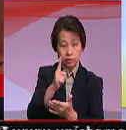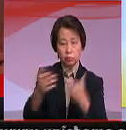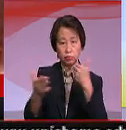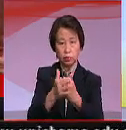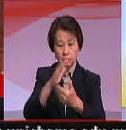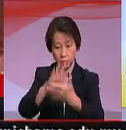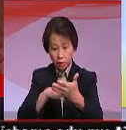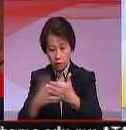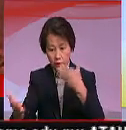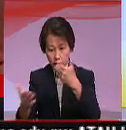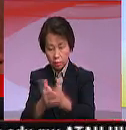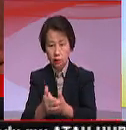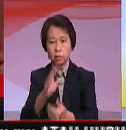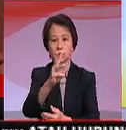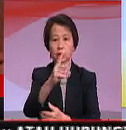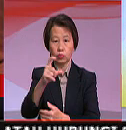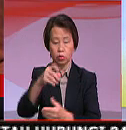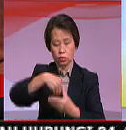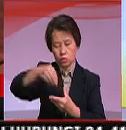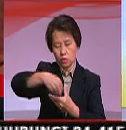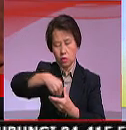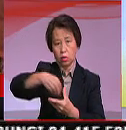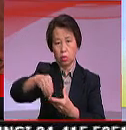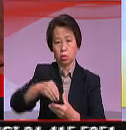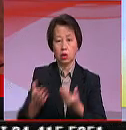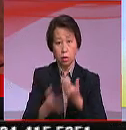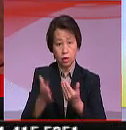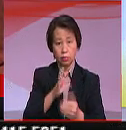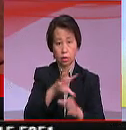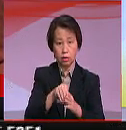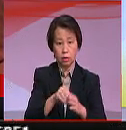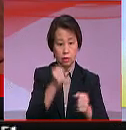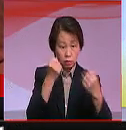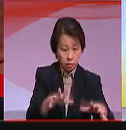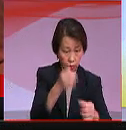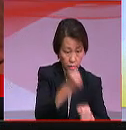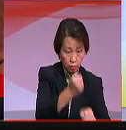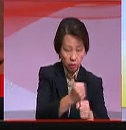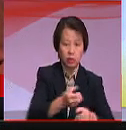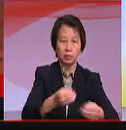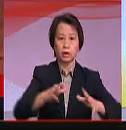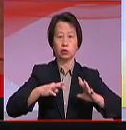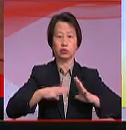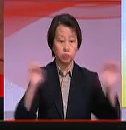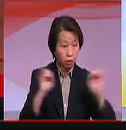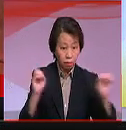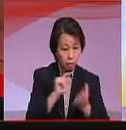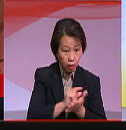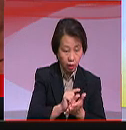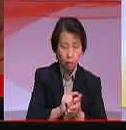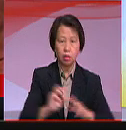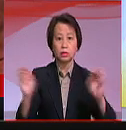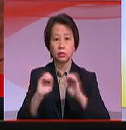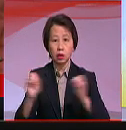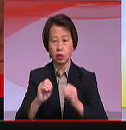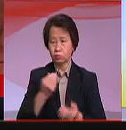berkala sehingga 6 bulan pengeluaran kebutuhan itu merangkumi Andi kehilangan pekerjaan diberi cuti tanpa gaji Dan